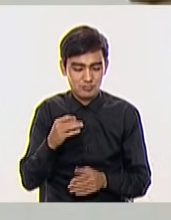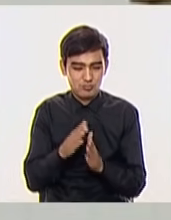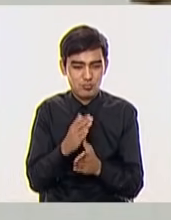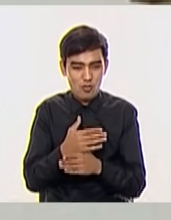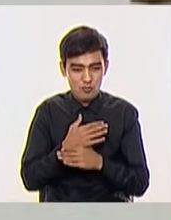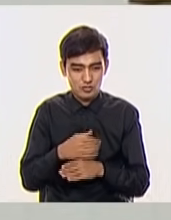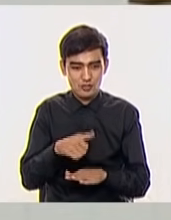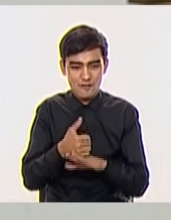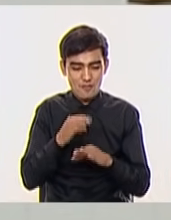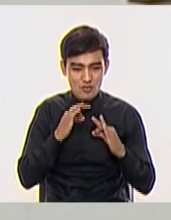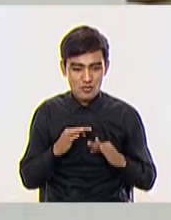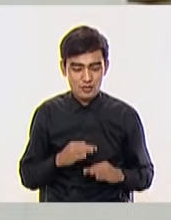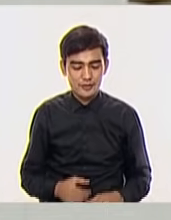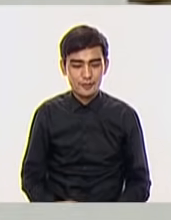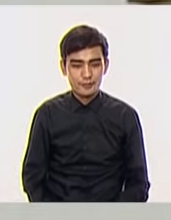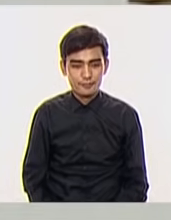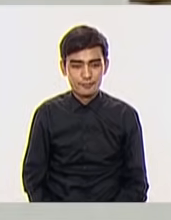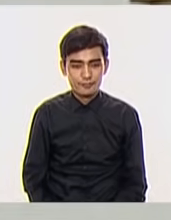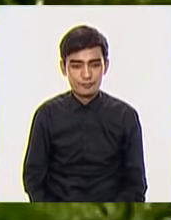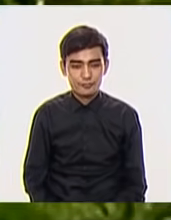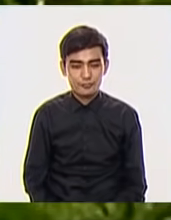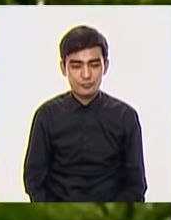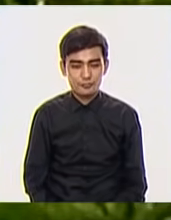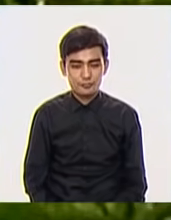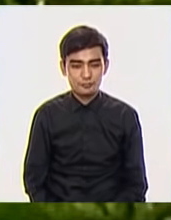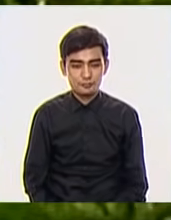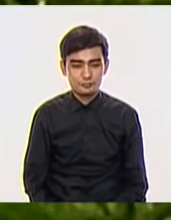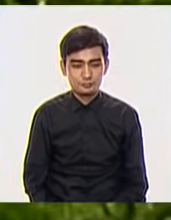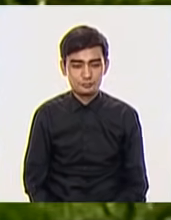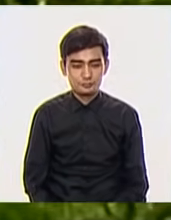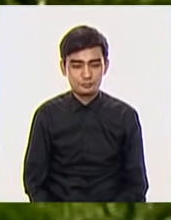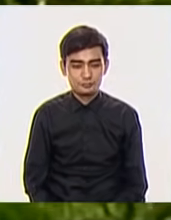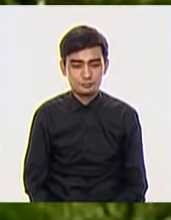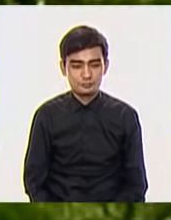помощь Генеральной прокуратуры. Ардак Камал, Информбюро, Алматы.